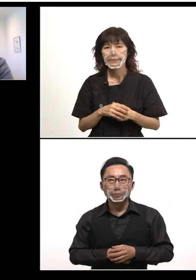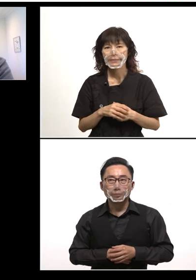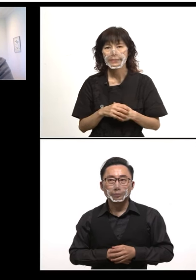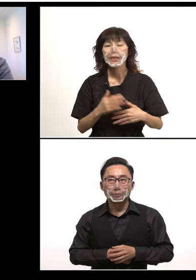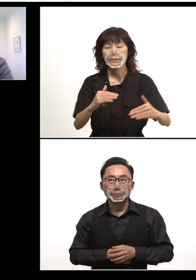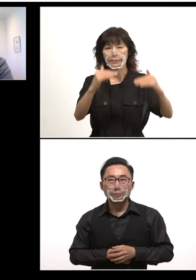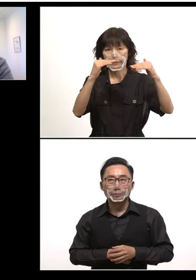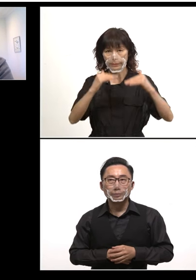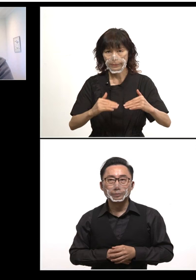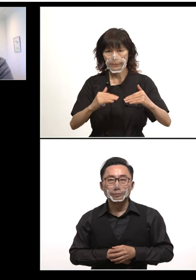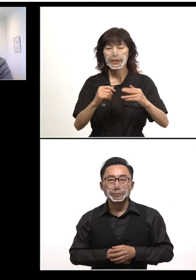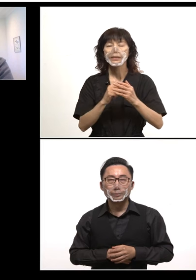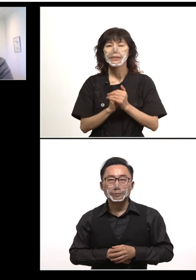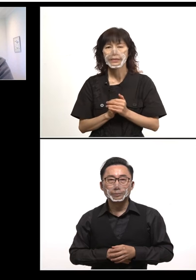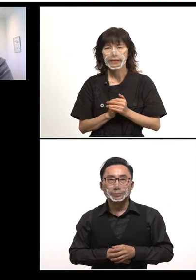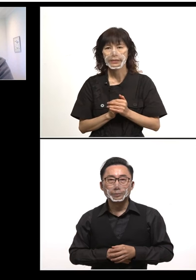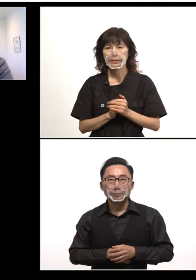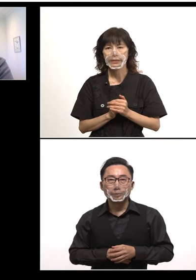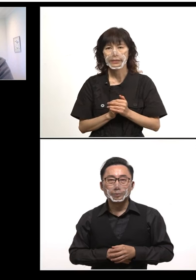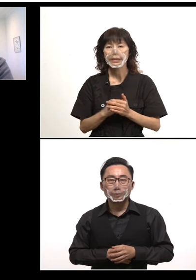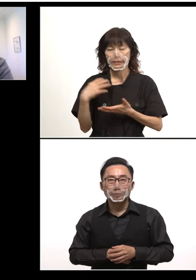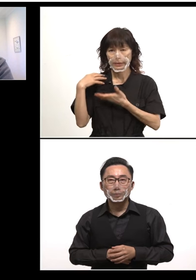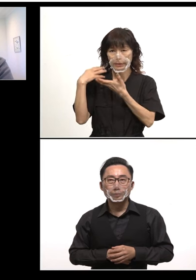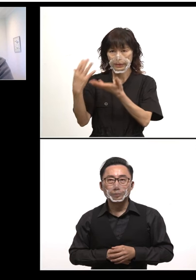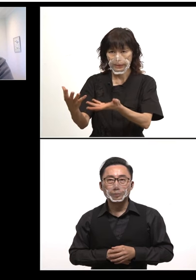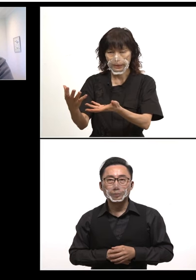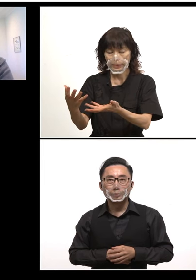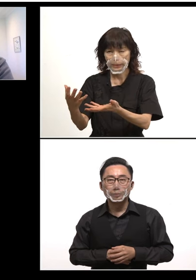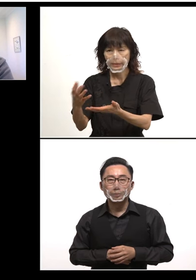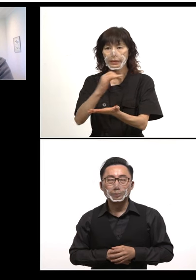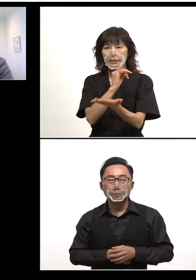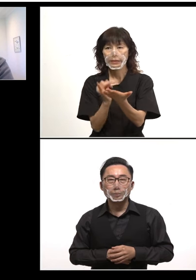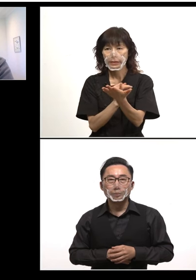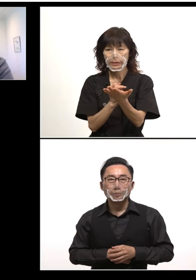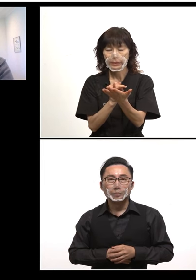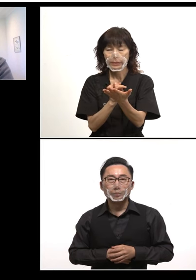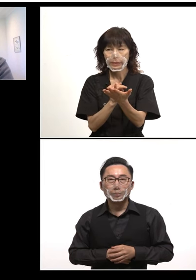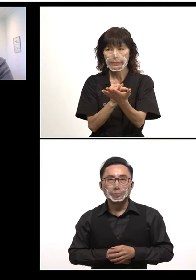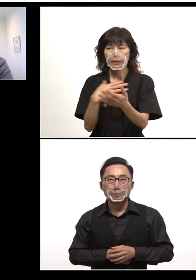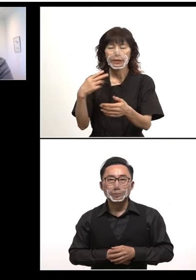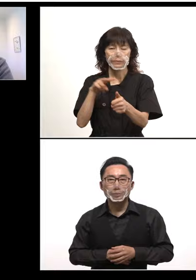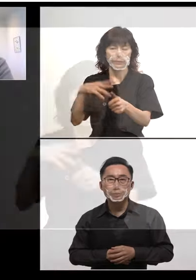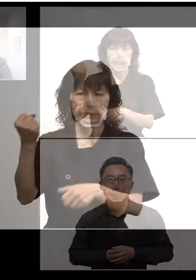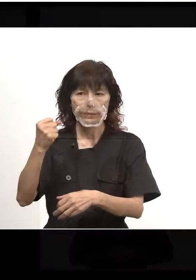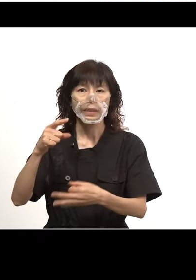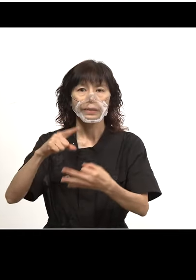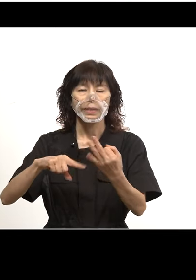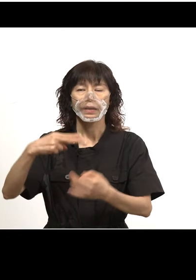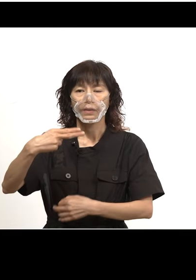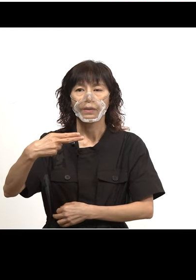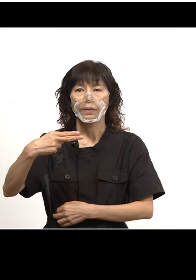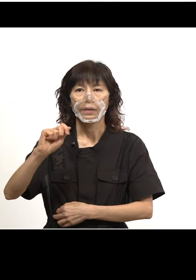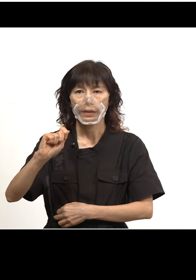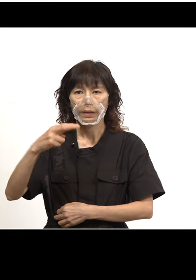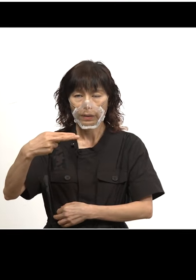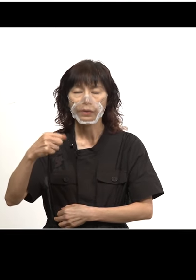接住落嚟咧，我哋將會將時間咧去交翻俾我哋嘅藝術節行政總監何家坤女士做一